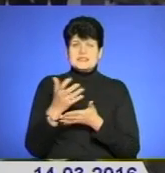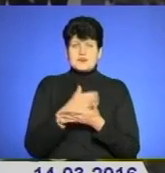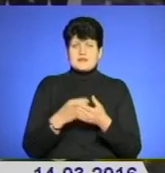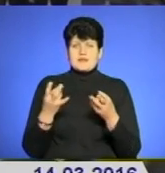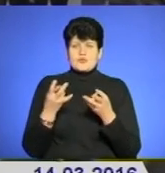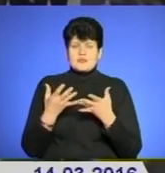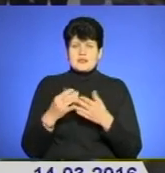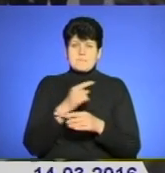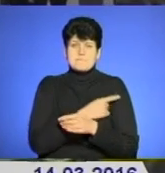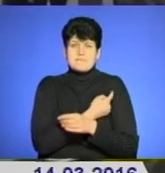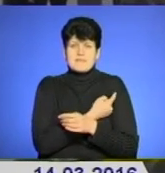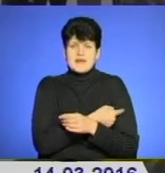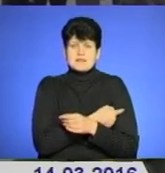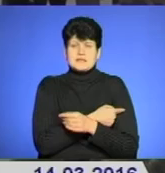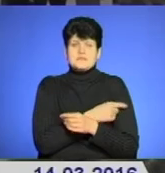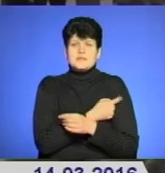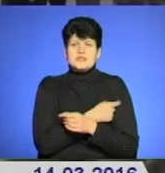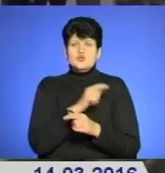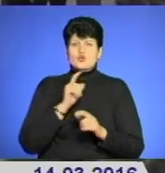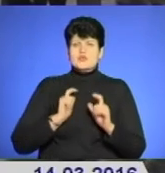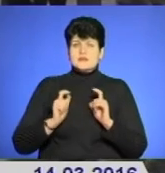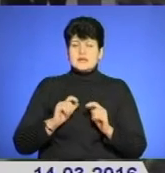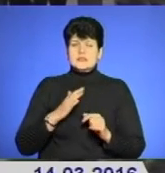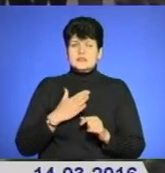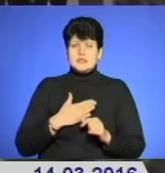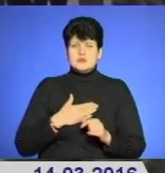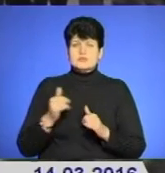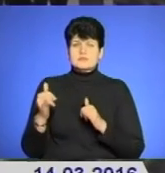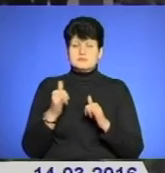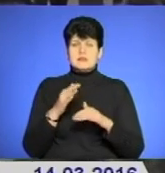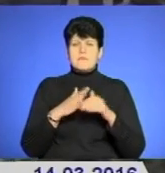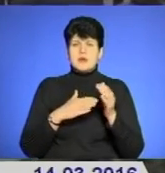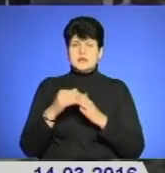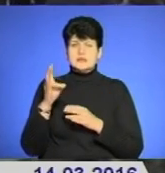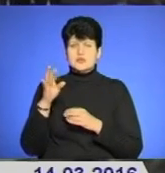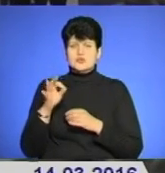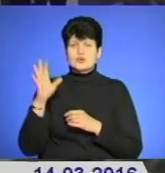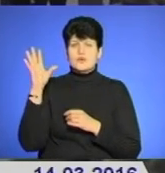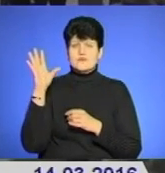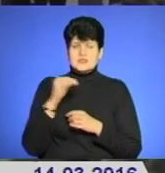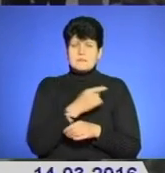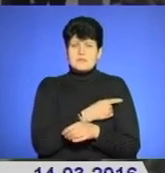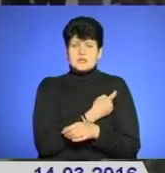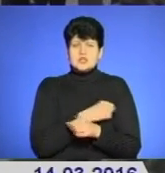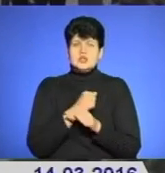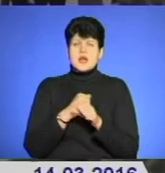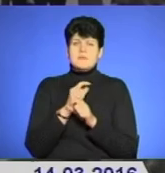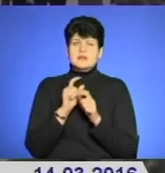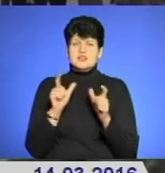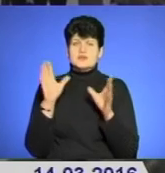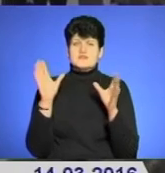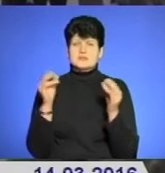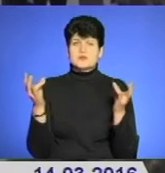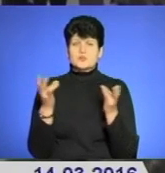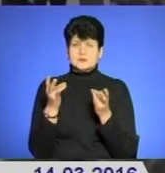і медикам, значить, медичного університету нашого, які забезпечили практично всім медичні аптечки, всім необхідним,